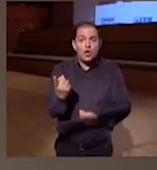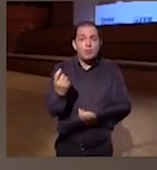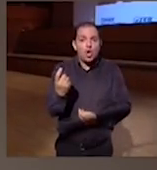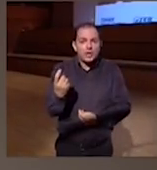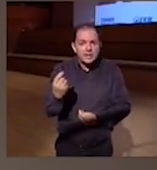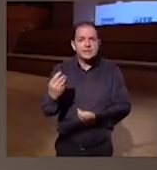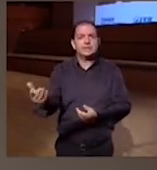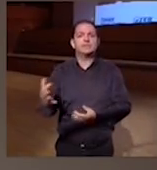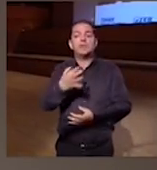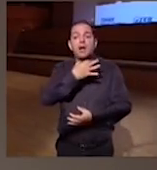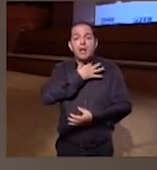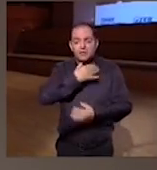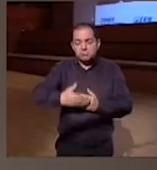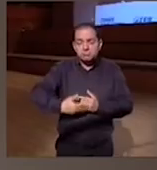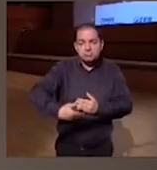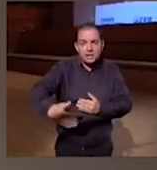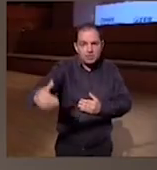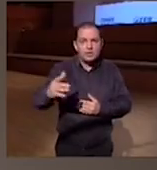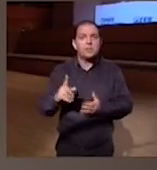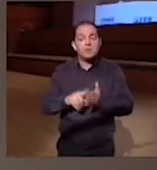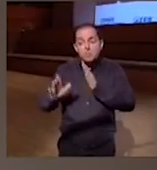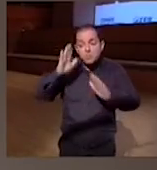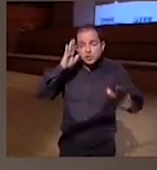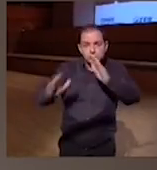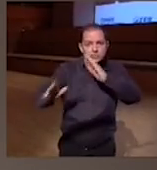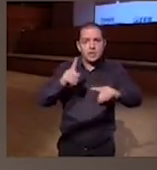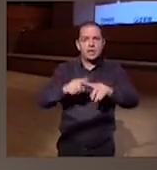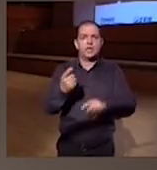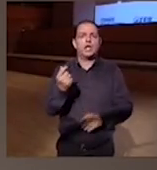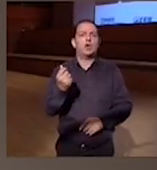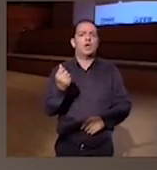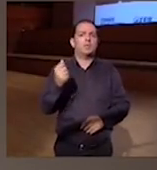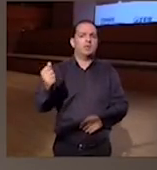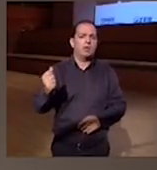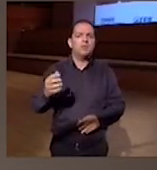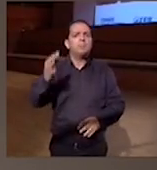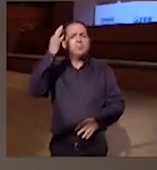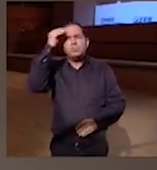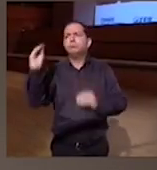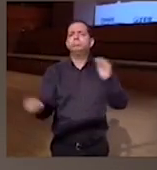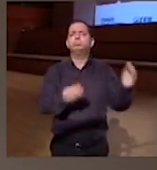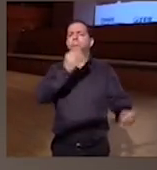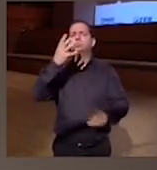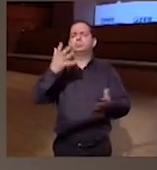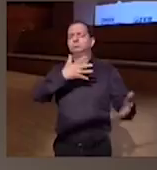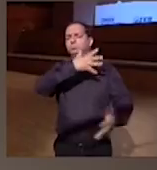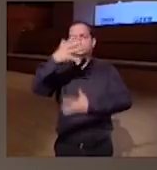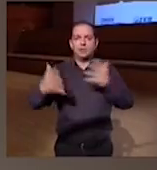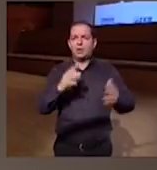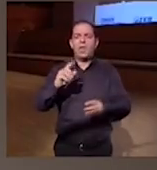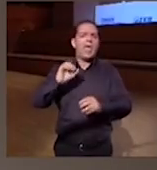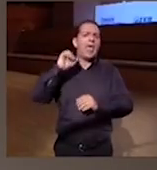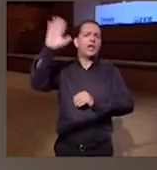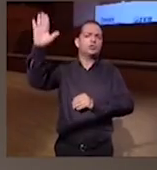περίοδου και να θωρακίζουν την ελληνική οικονομία από αναταράξεις που δεν οφείλονται σε εμάς, αλλά σε